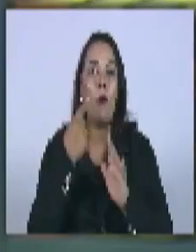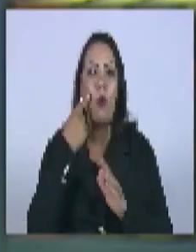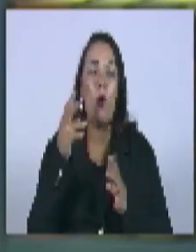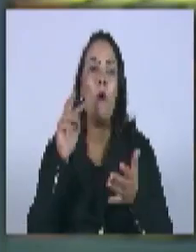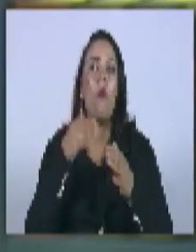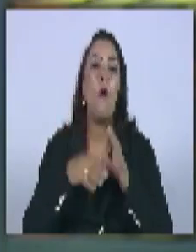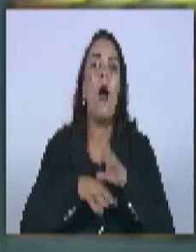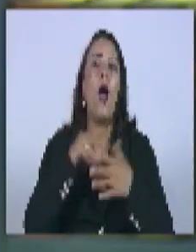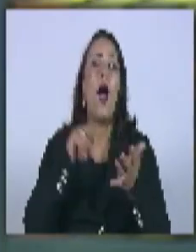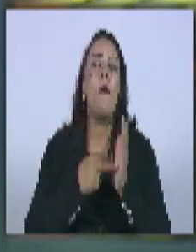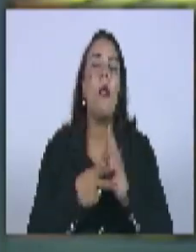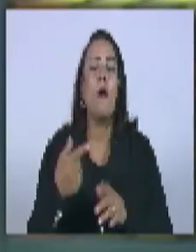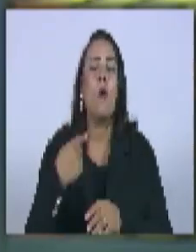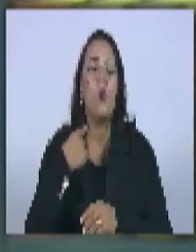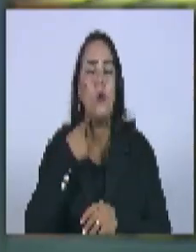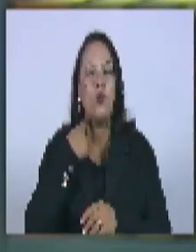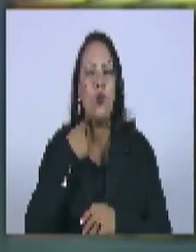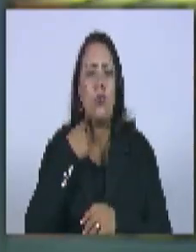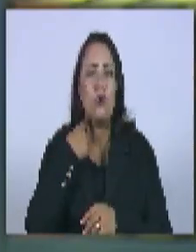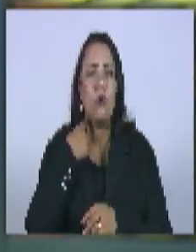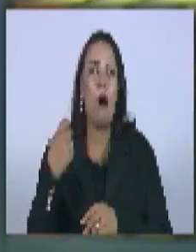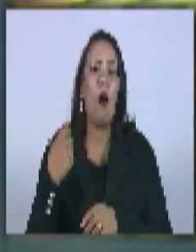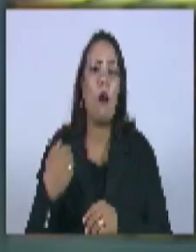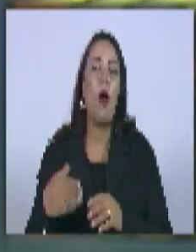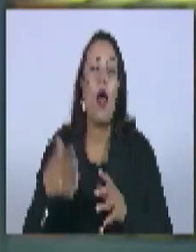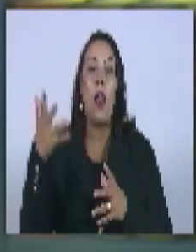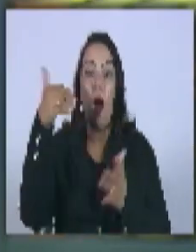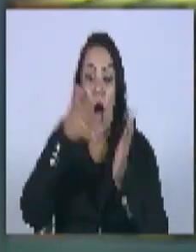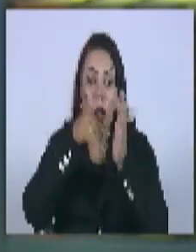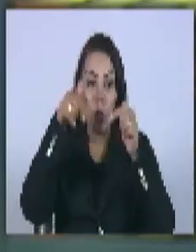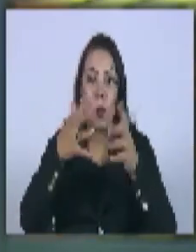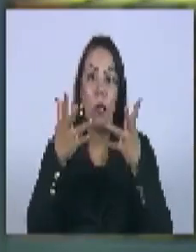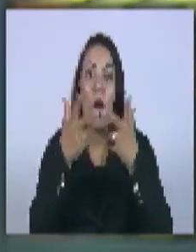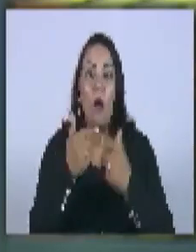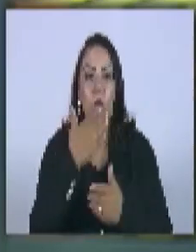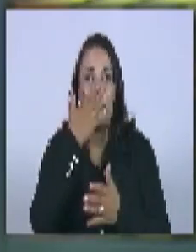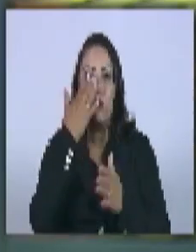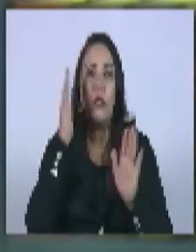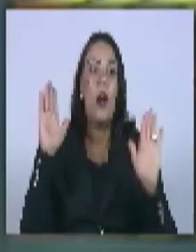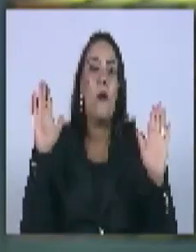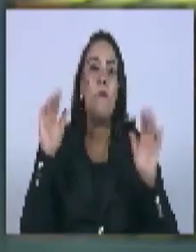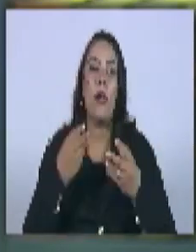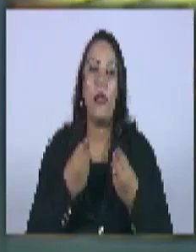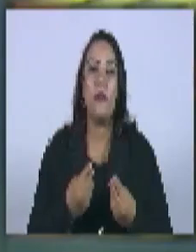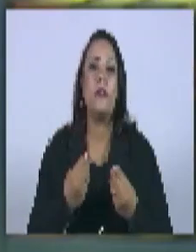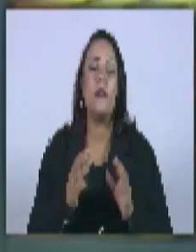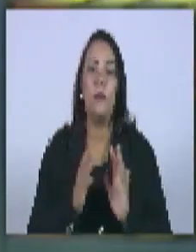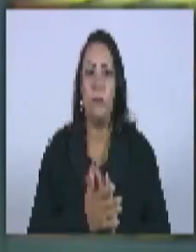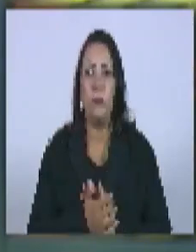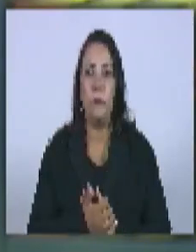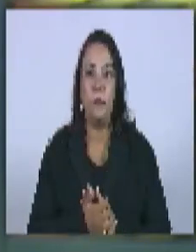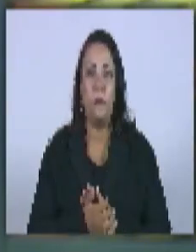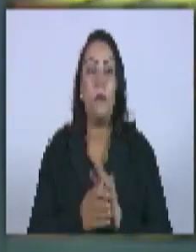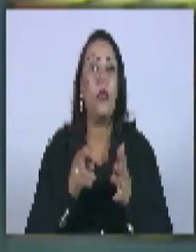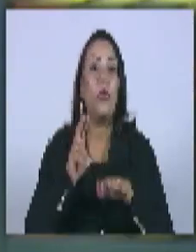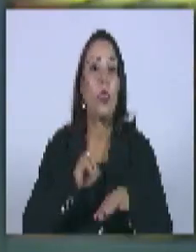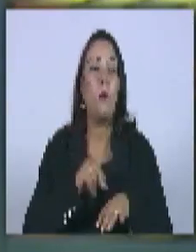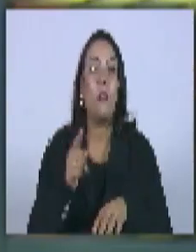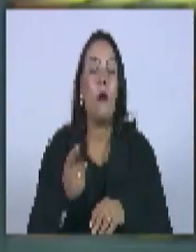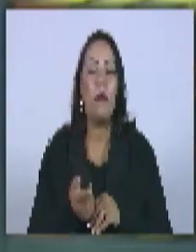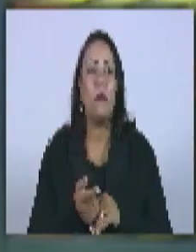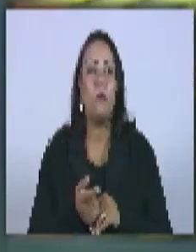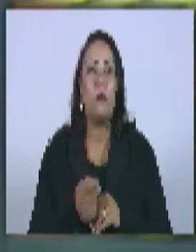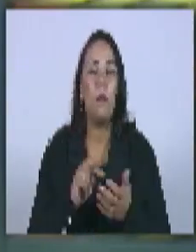نجم عن هذا من خسائر لسه حتى الان ما حصلش الخسائر دي قد ايه طبعا ده